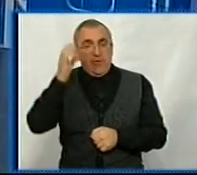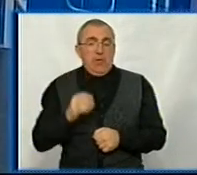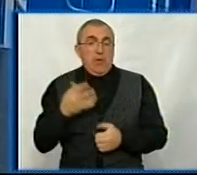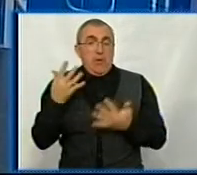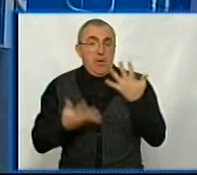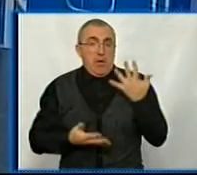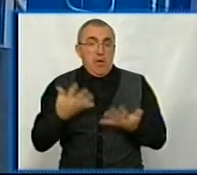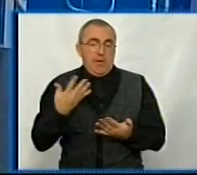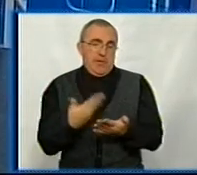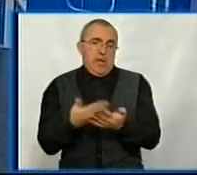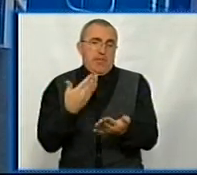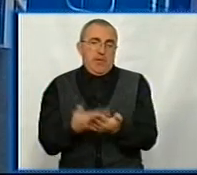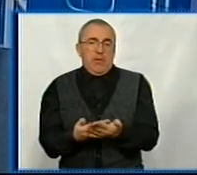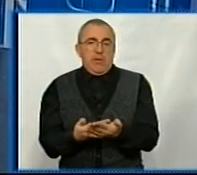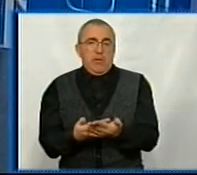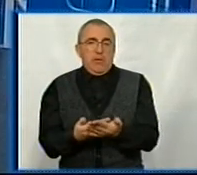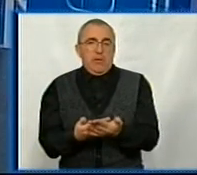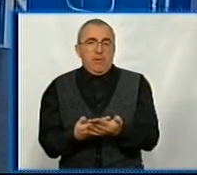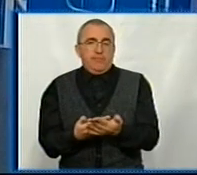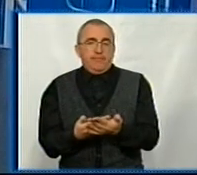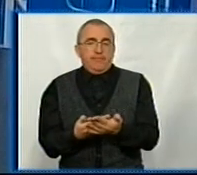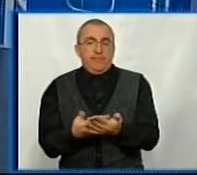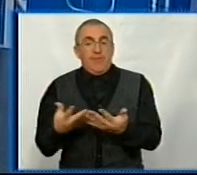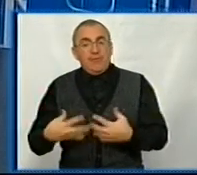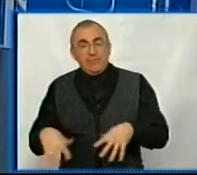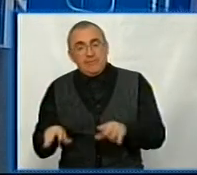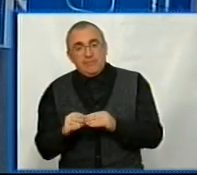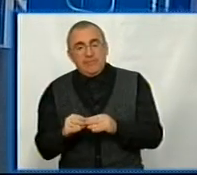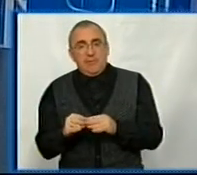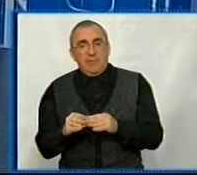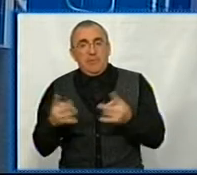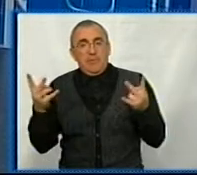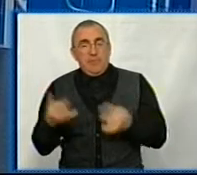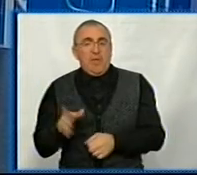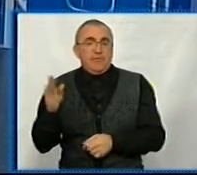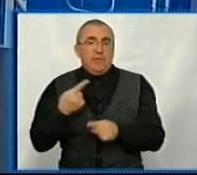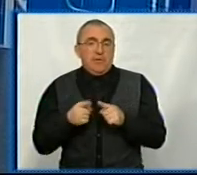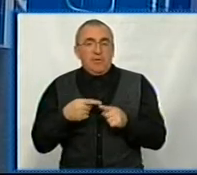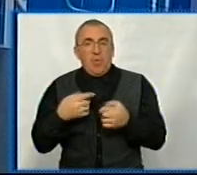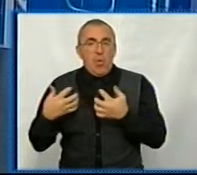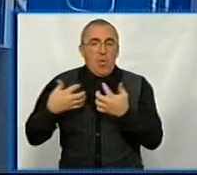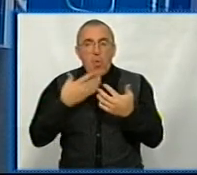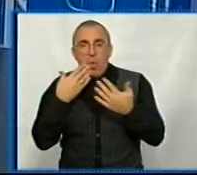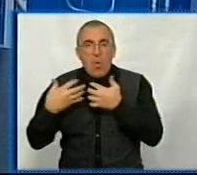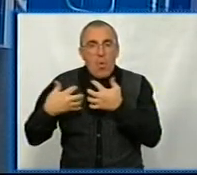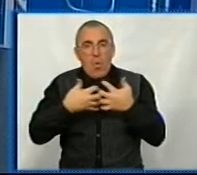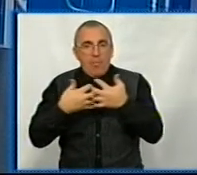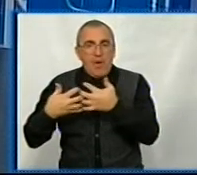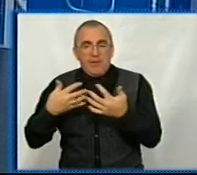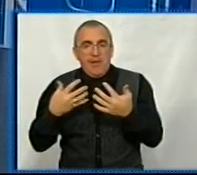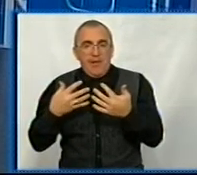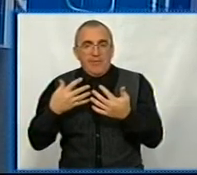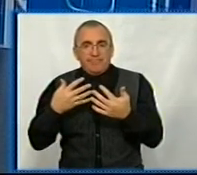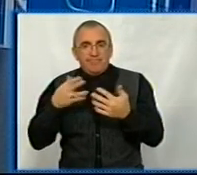Якщо, так, наприклад, ну, в сім'ї потрібно все ж таки комунікацію